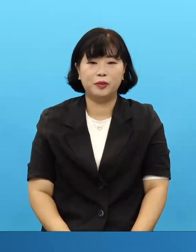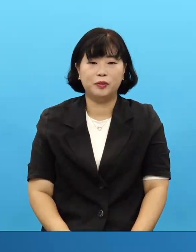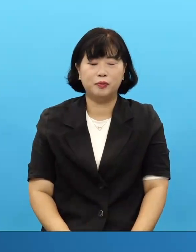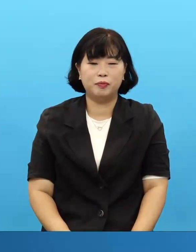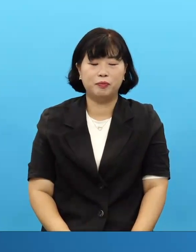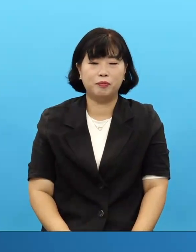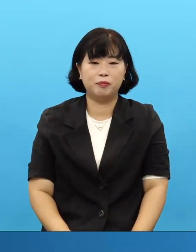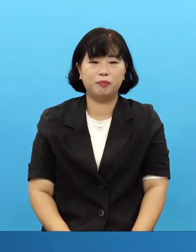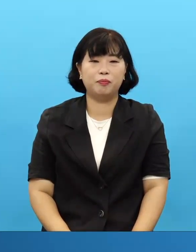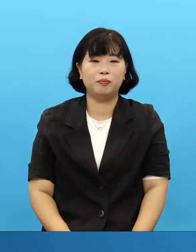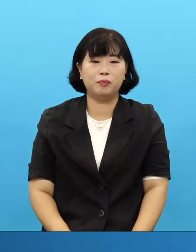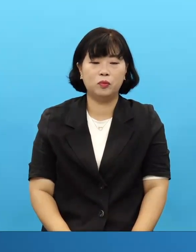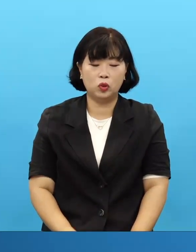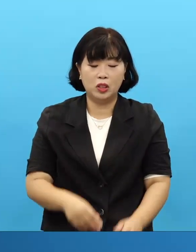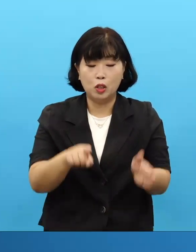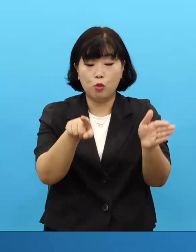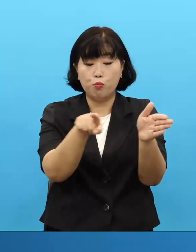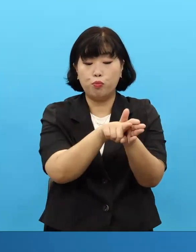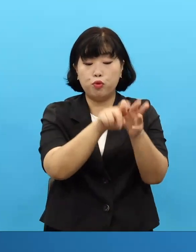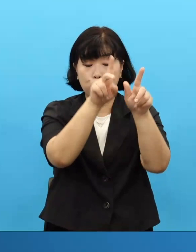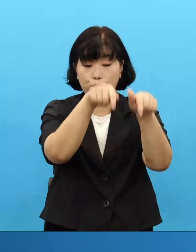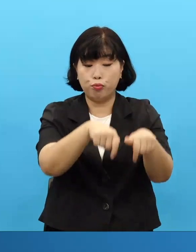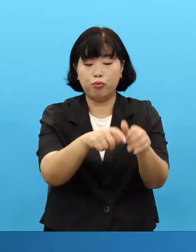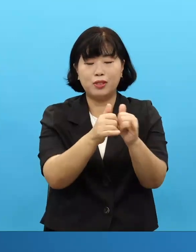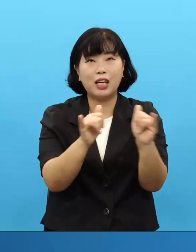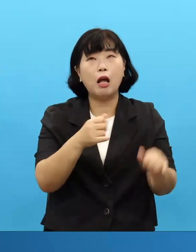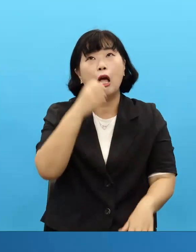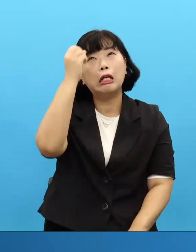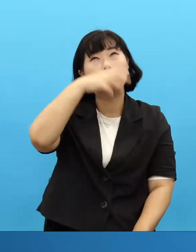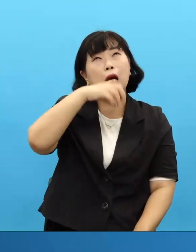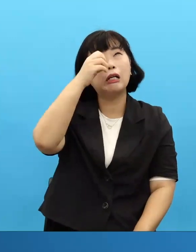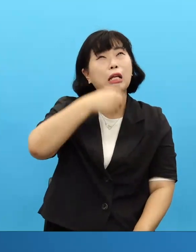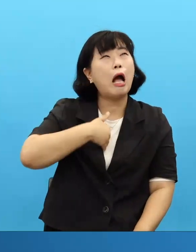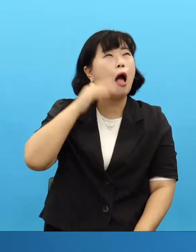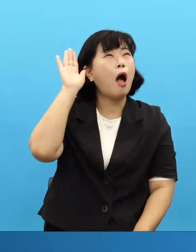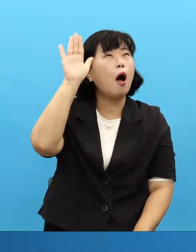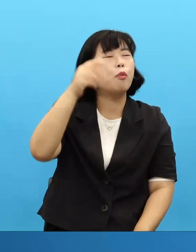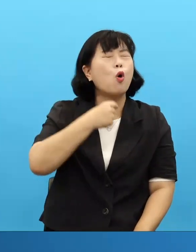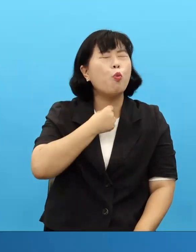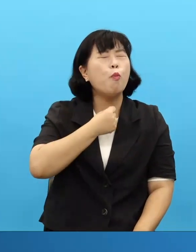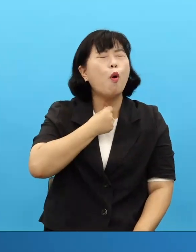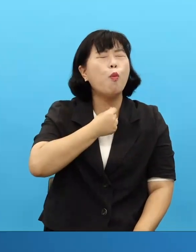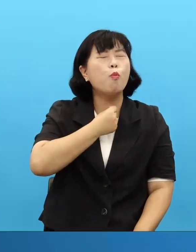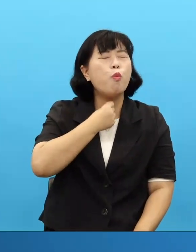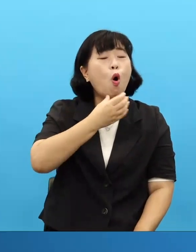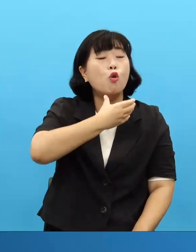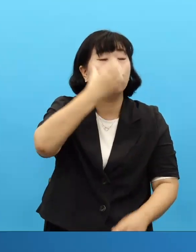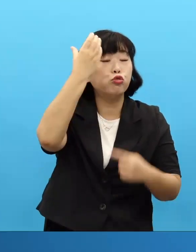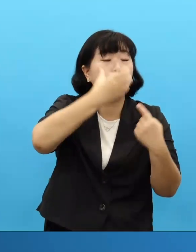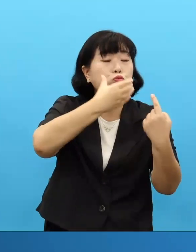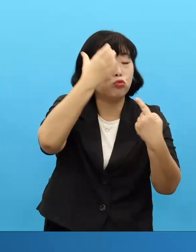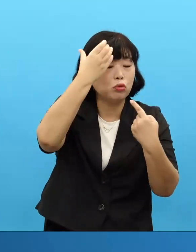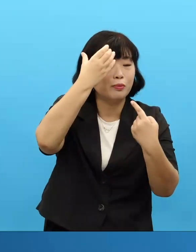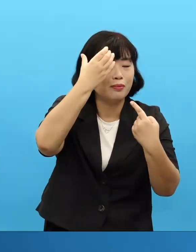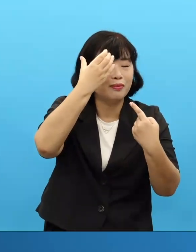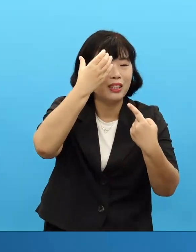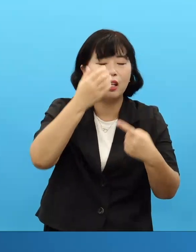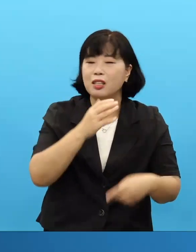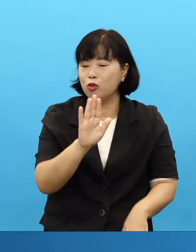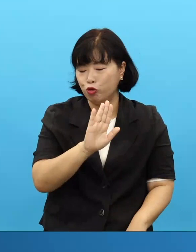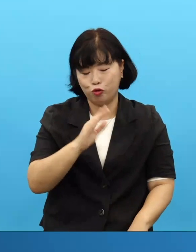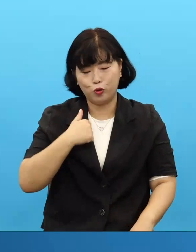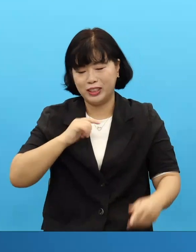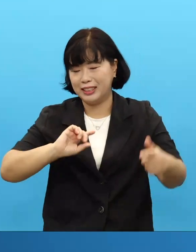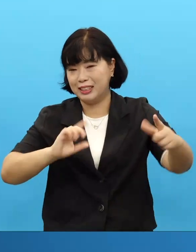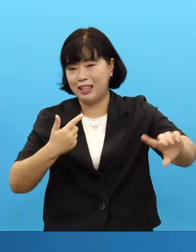불신자들은 막연한 꿈을 꾸는 뭐 드림이라 하는데 우리는 아닙니다. 하나님의 절대 언약이래. And unbelievers, they have a very unclear,